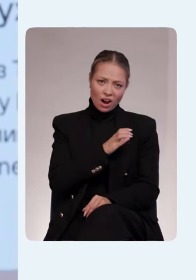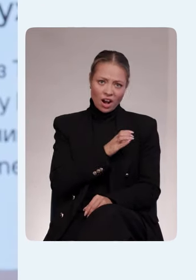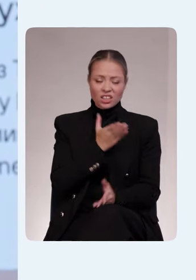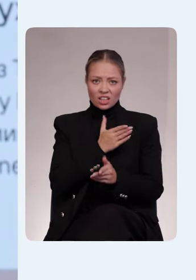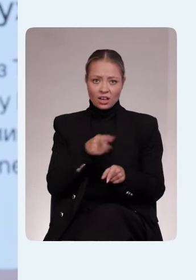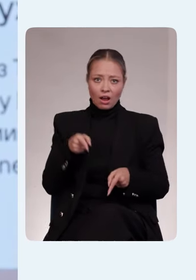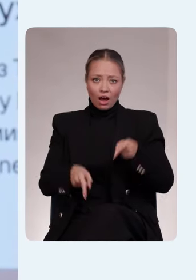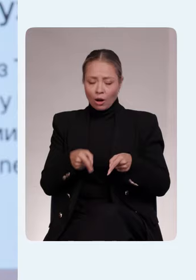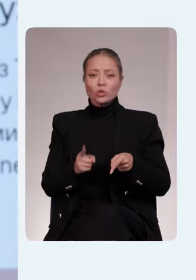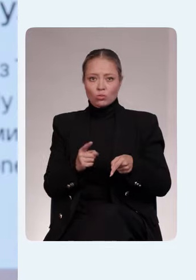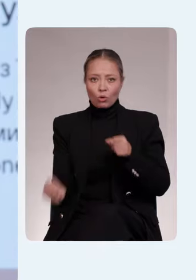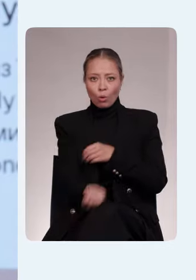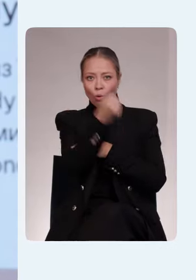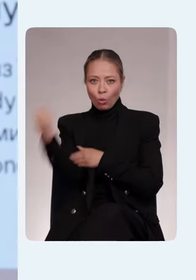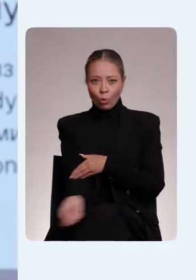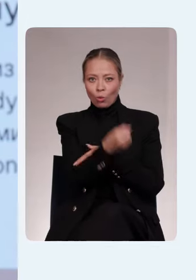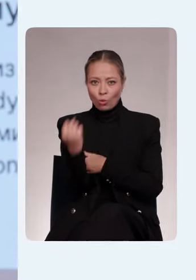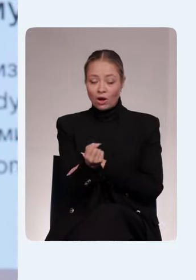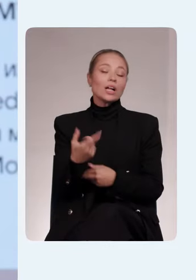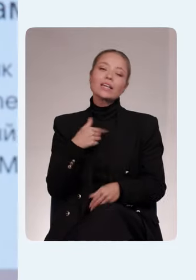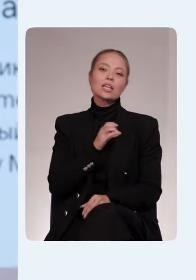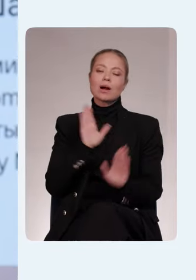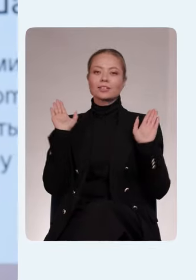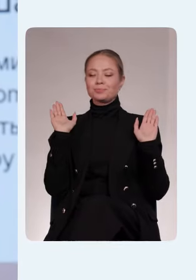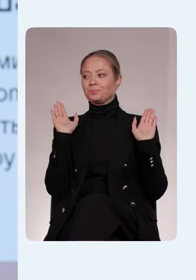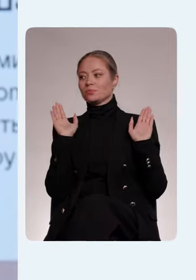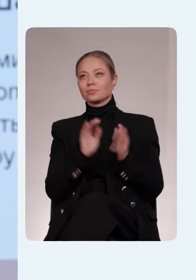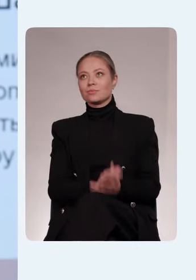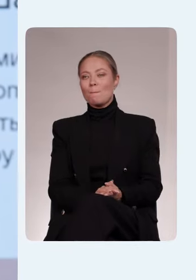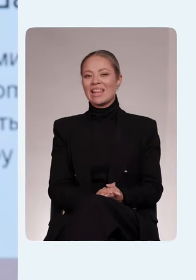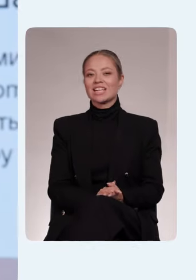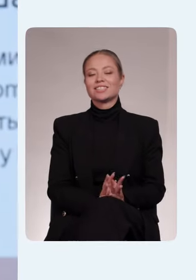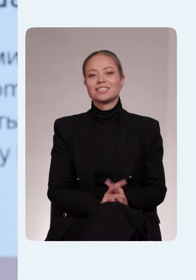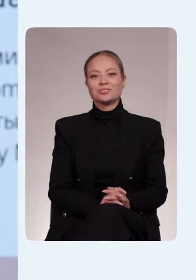большой член. Я не богат, да.